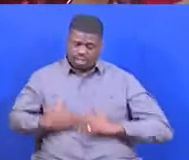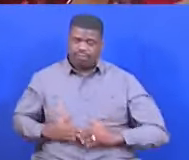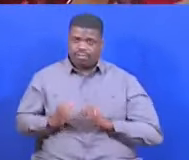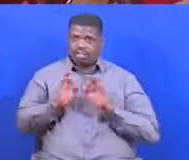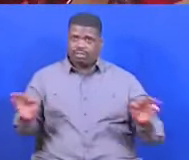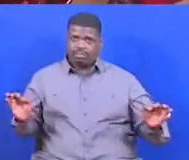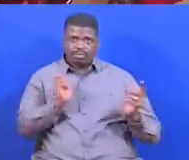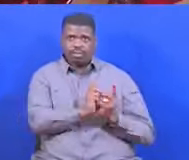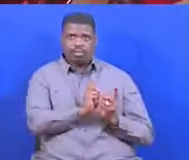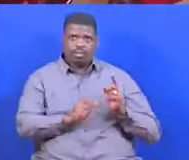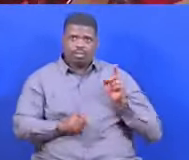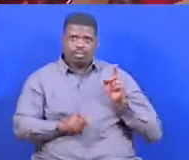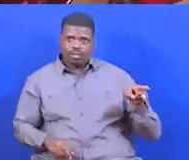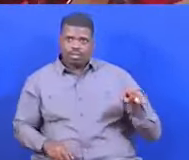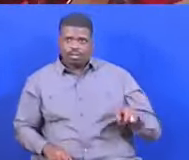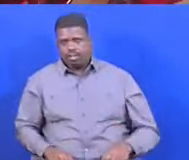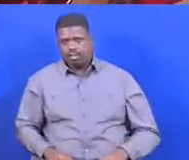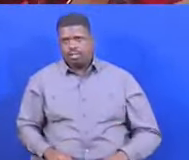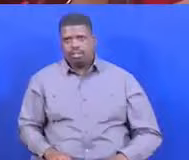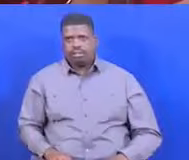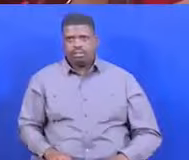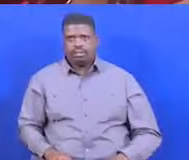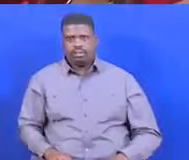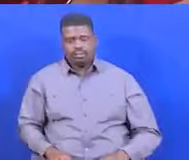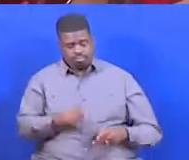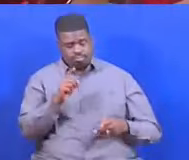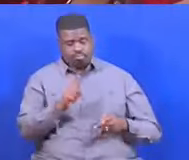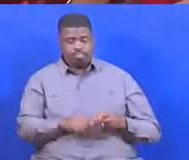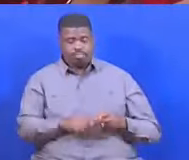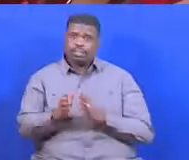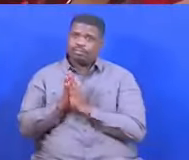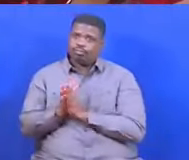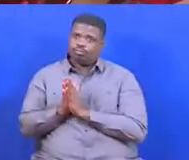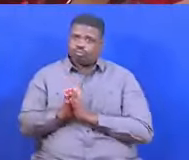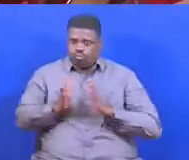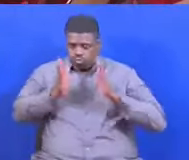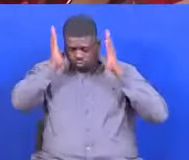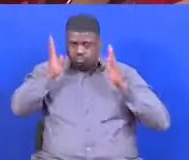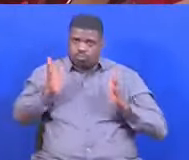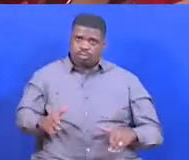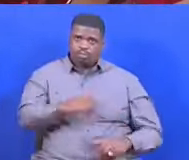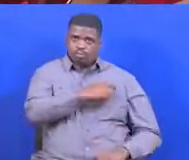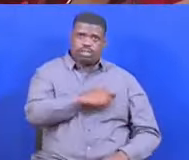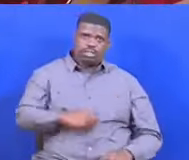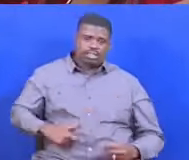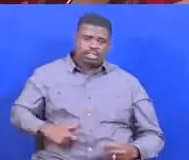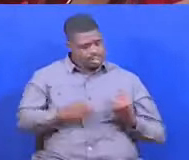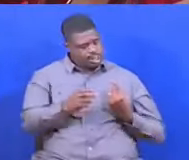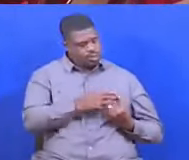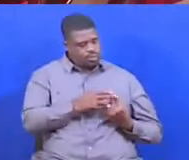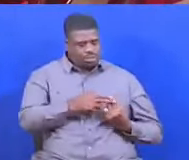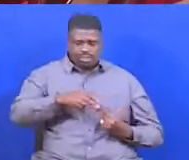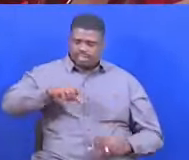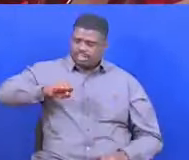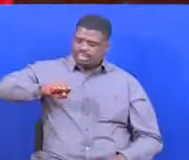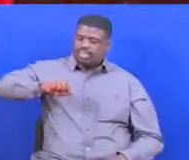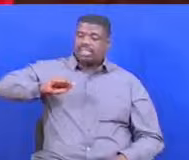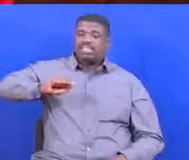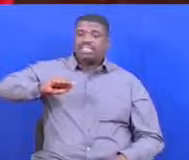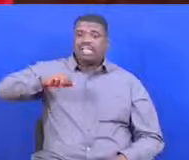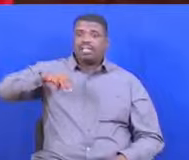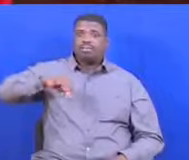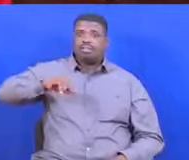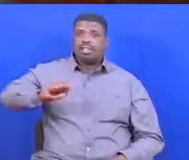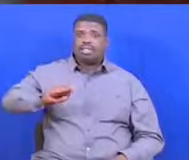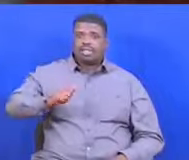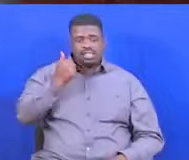hapa. Lakini pili ni mshukuru Mheshimiwa Rais Dr. Samia Suluhu Hassan na serikali